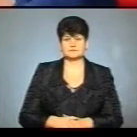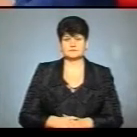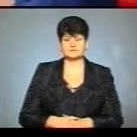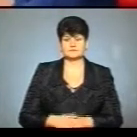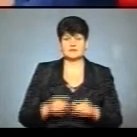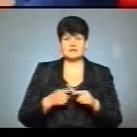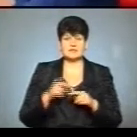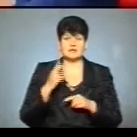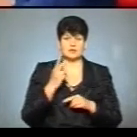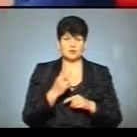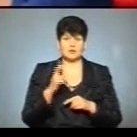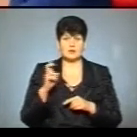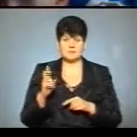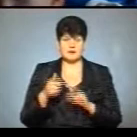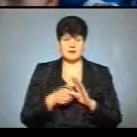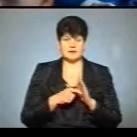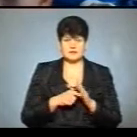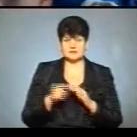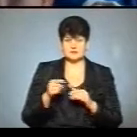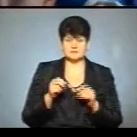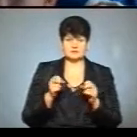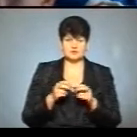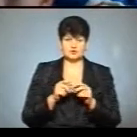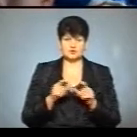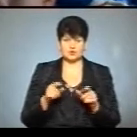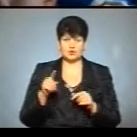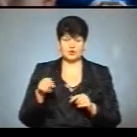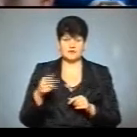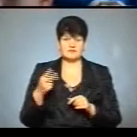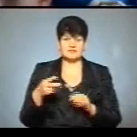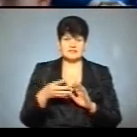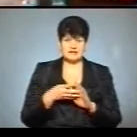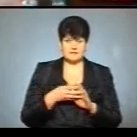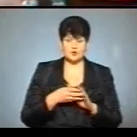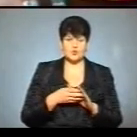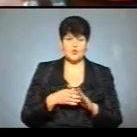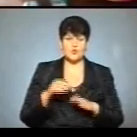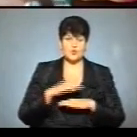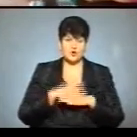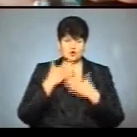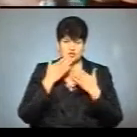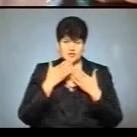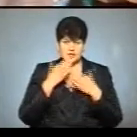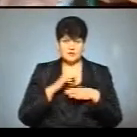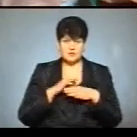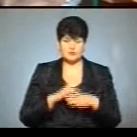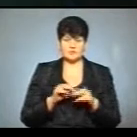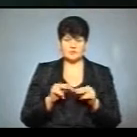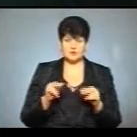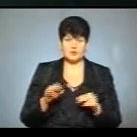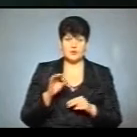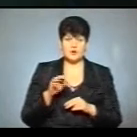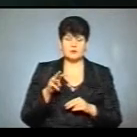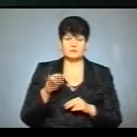Це другий Б-клас Тернопільської спеціалізованої школи номер 29. Урок читання проводить педагог Ольга Мочула,